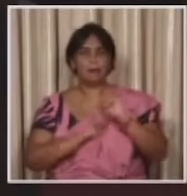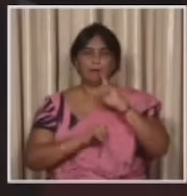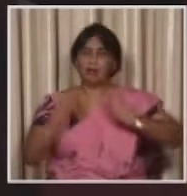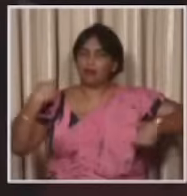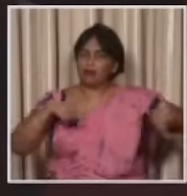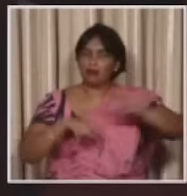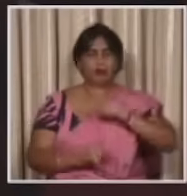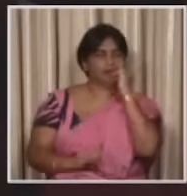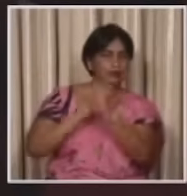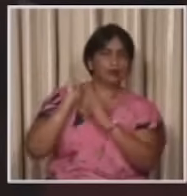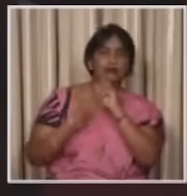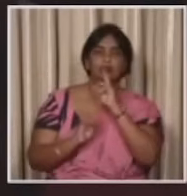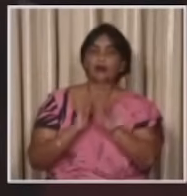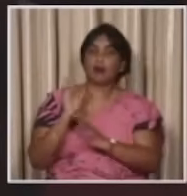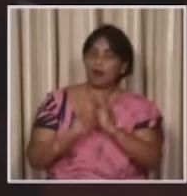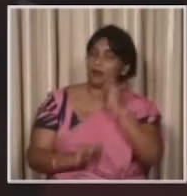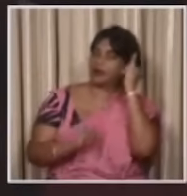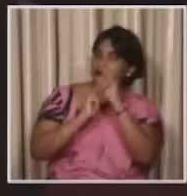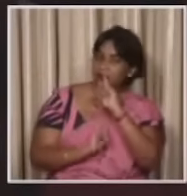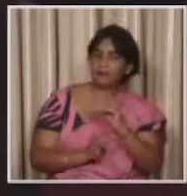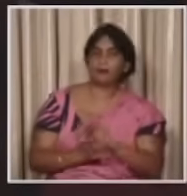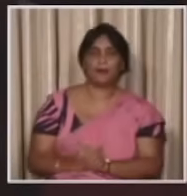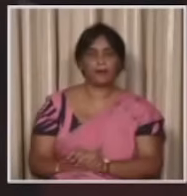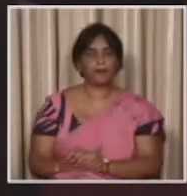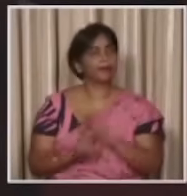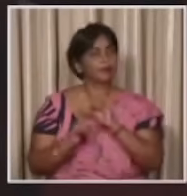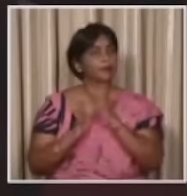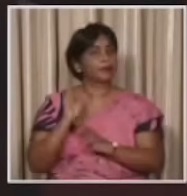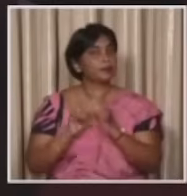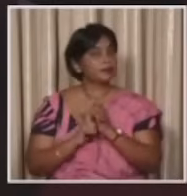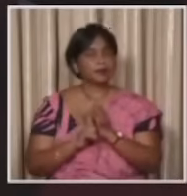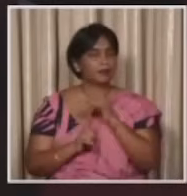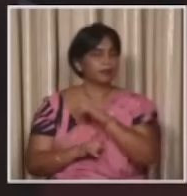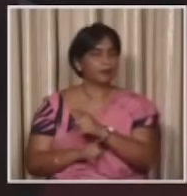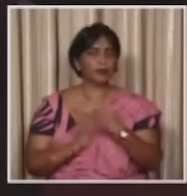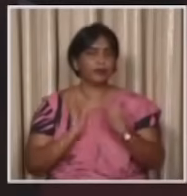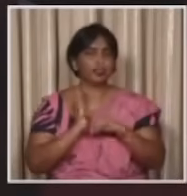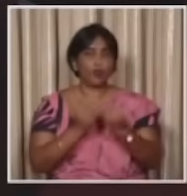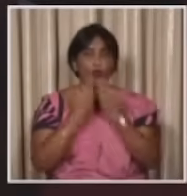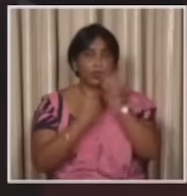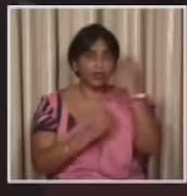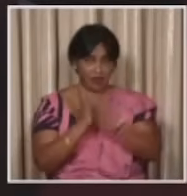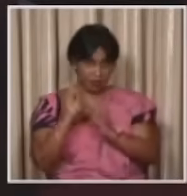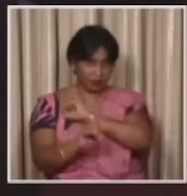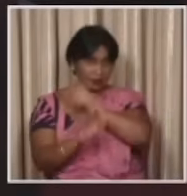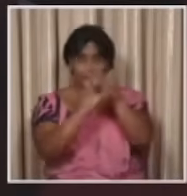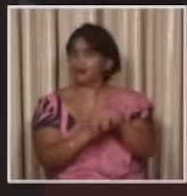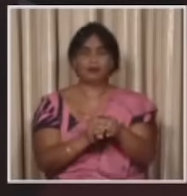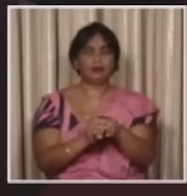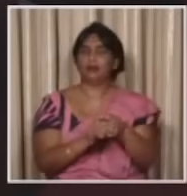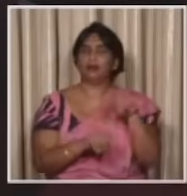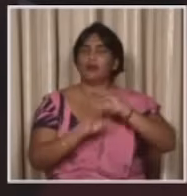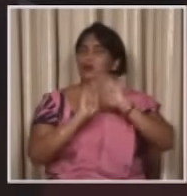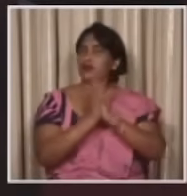දෙනාම බැනුම් අහනවා, ඇමතිවරු බැනුම් අහනවා. මේ ඇමතිවරු කවුරුවත් ගිහලා නෙමෙයි තාක්ෂණික උපදෙස් දෙන්නේ, මේ කවුරුවත් නෙමෙයි